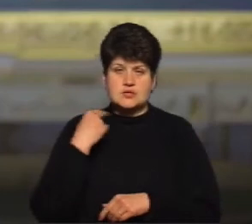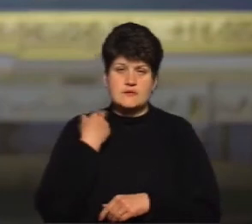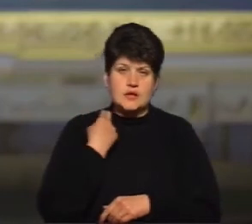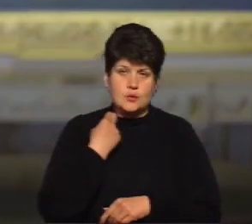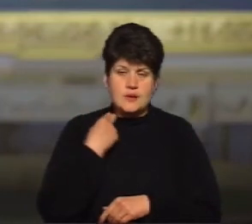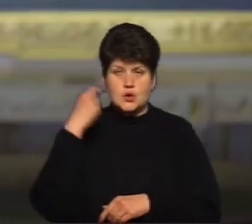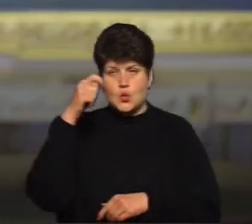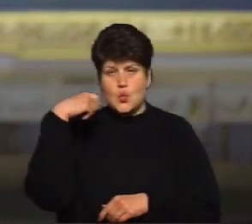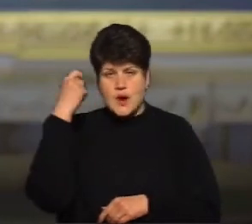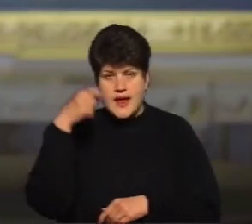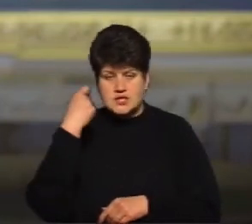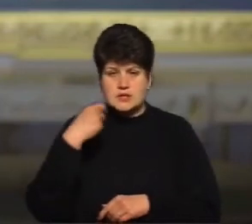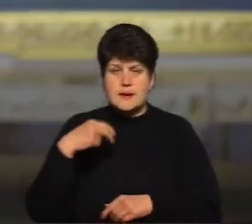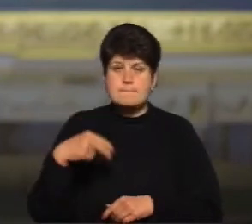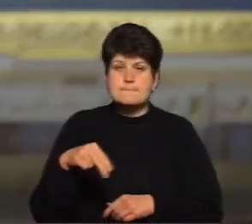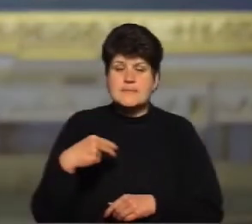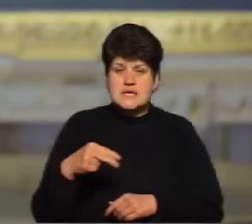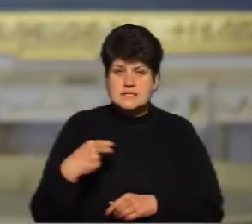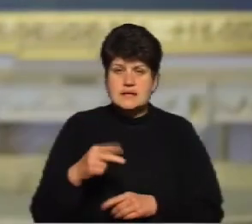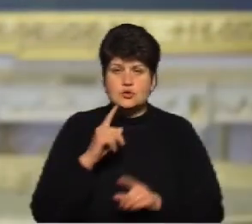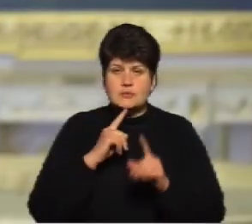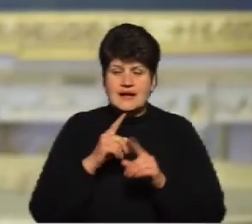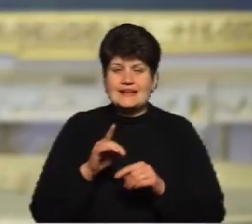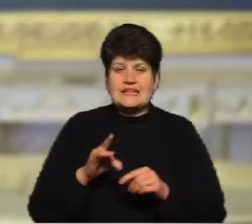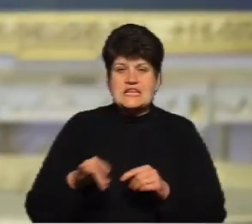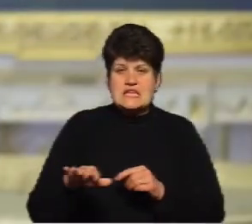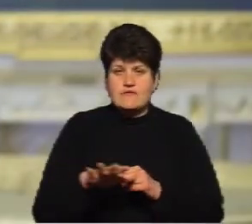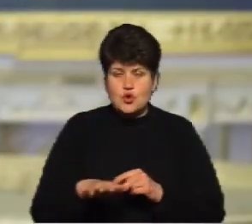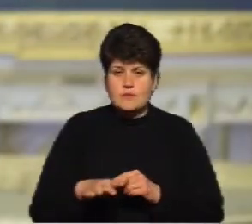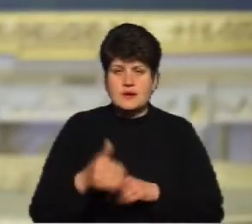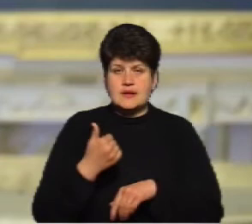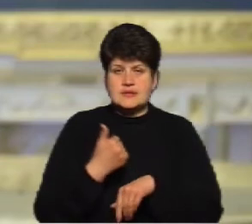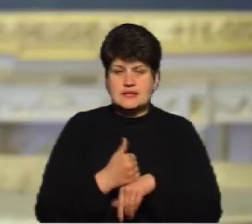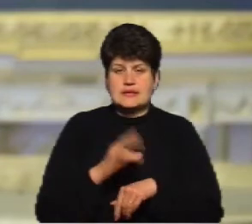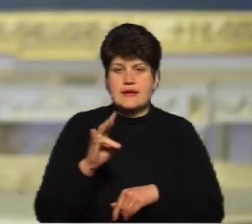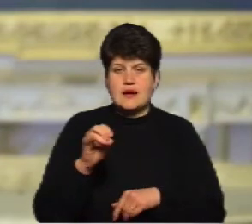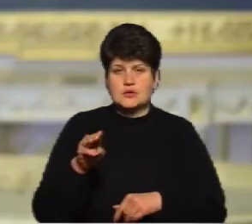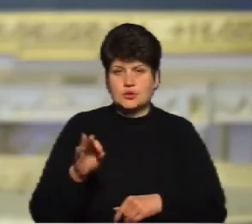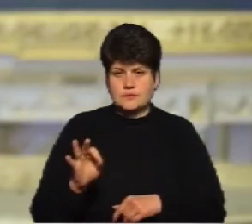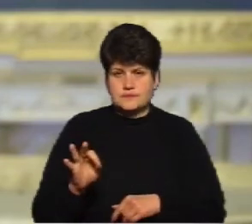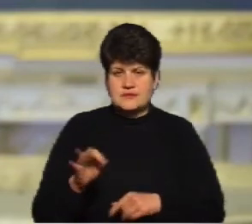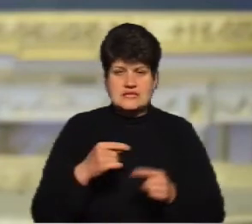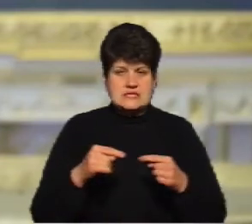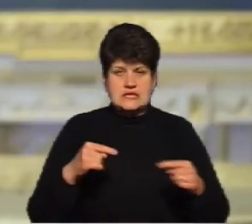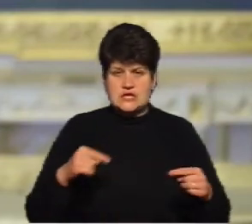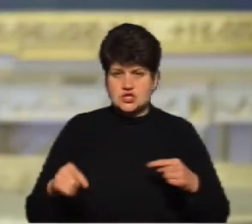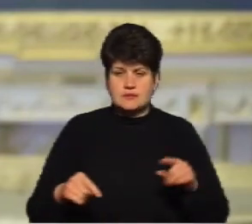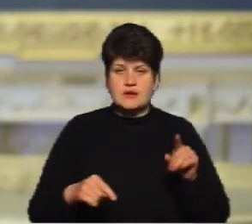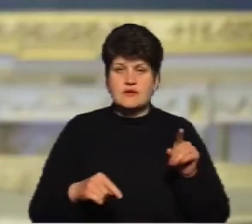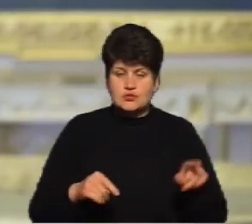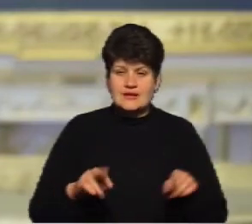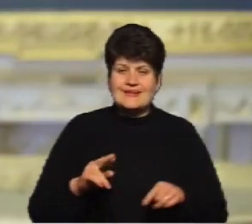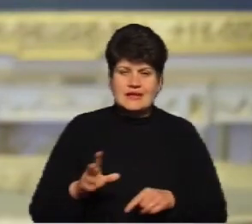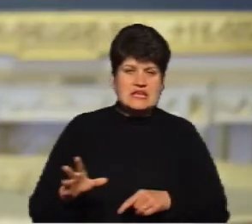Туреччини, президентом Ради Європи і генсеком НАТО. Та з іншими, вони, як і всі